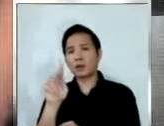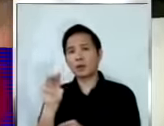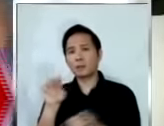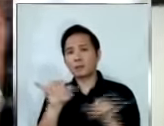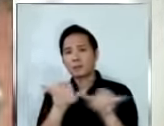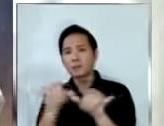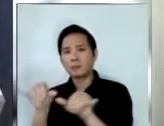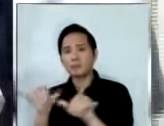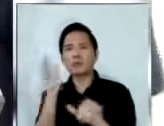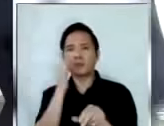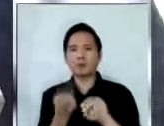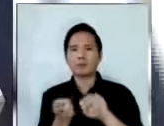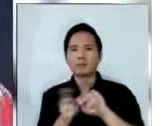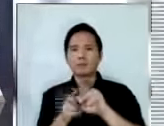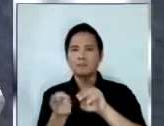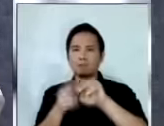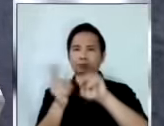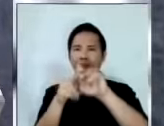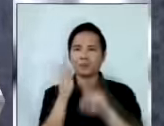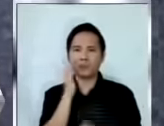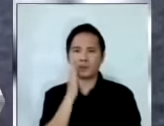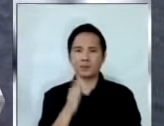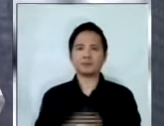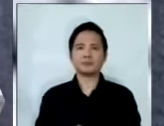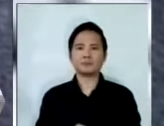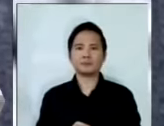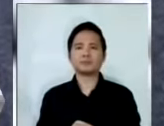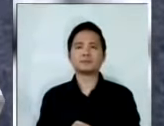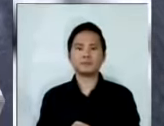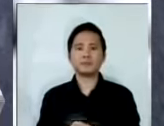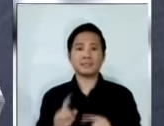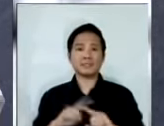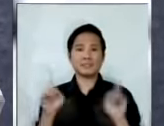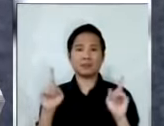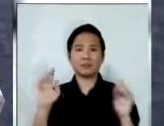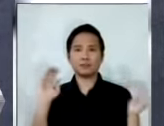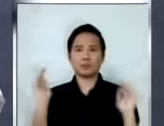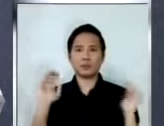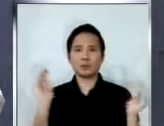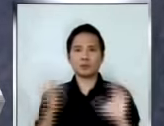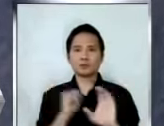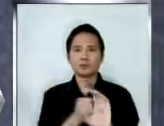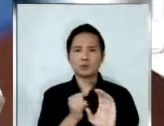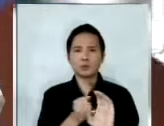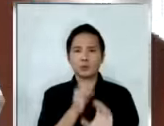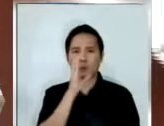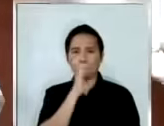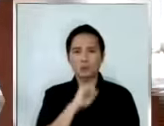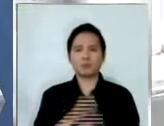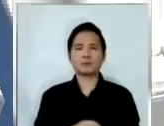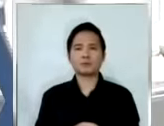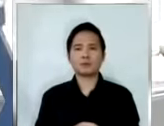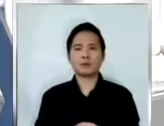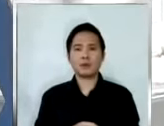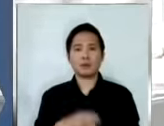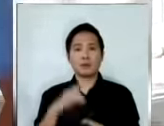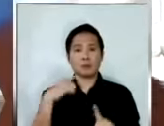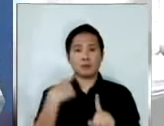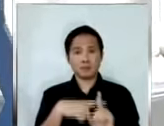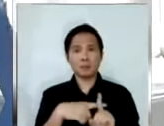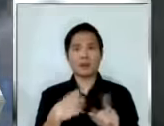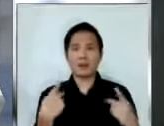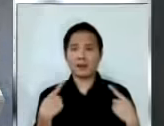kumpara sa minimum fare ng tradisyonal na jeep. May palitan pa rin ng bayad at sukli dahil iilan pa lang ang merong beep card para sa